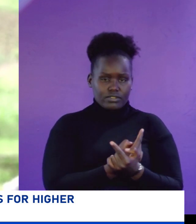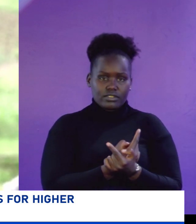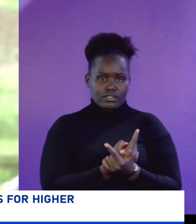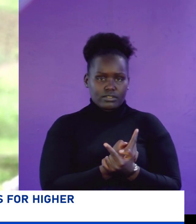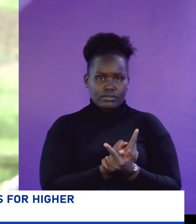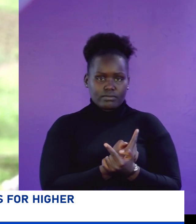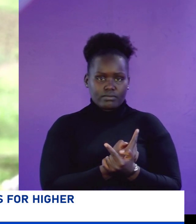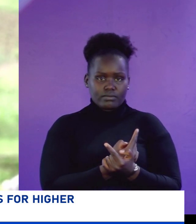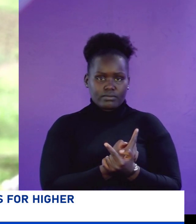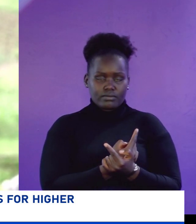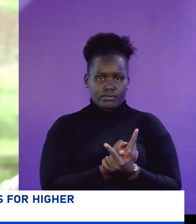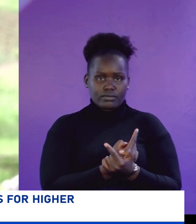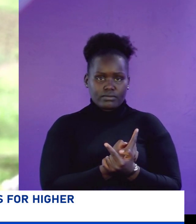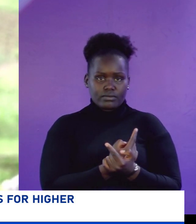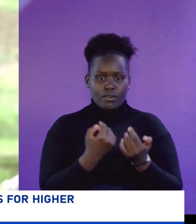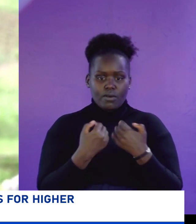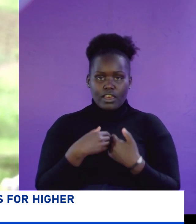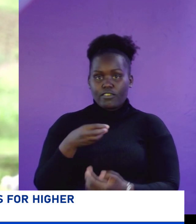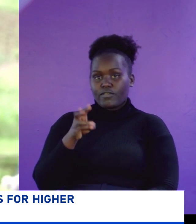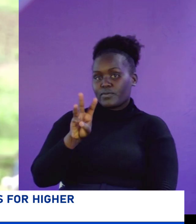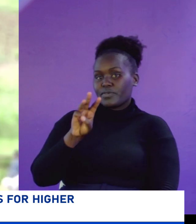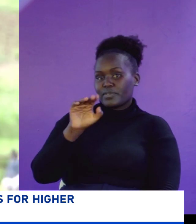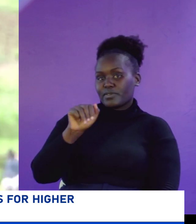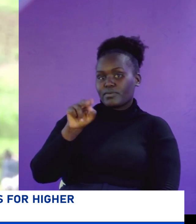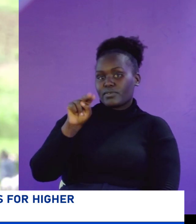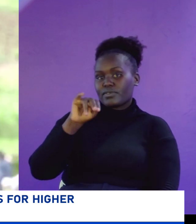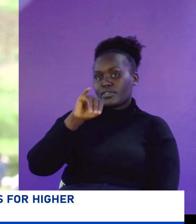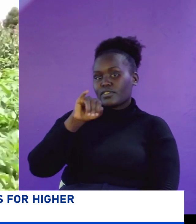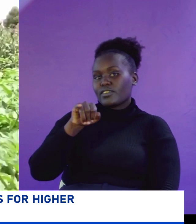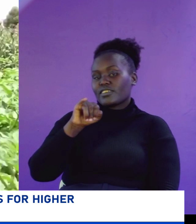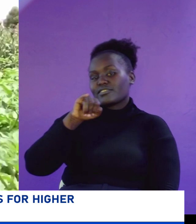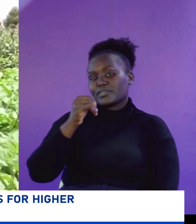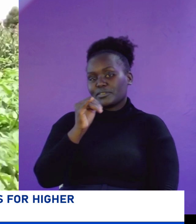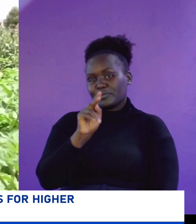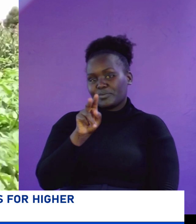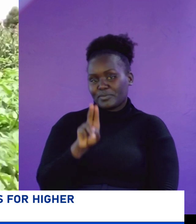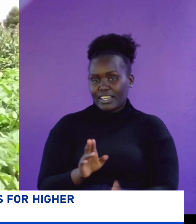na unica, tuko na wanjiku na sasa shangi yenye wakulima wameizoea.